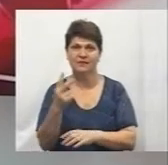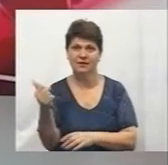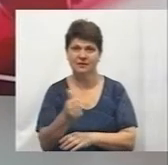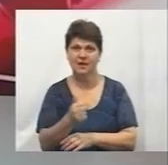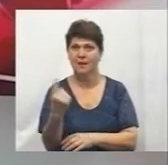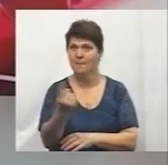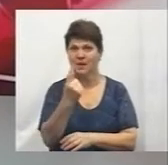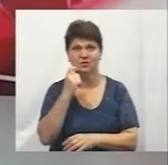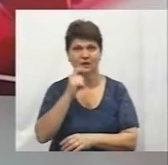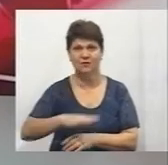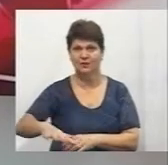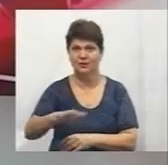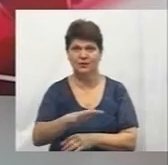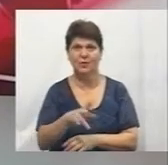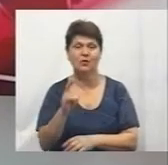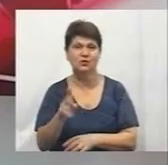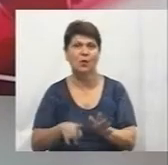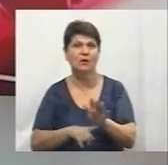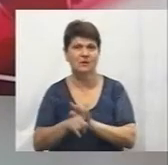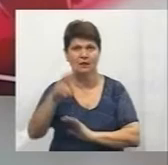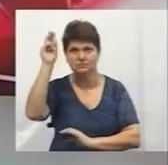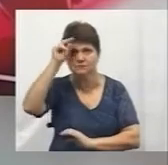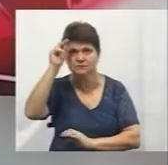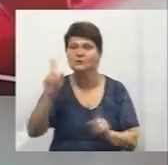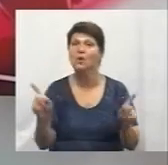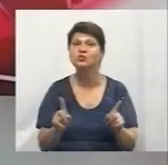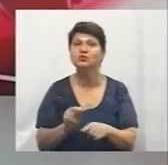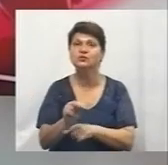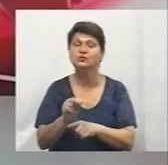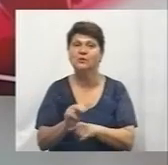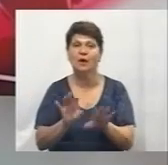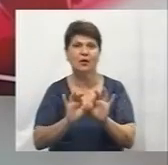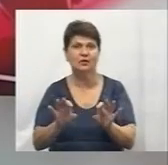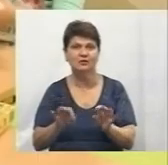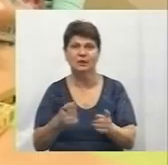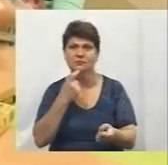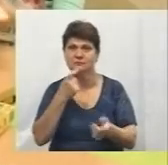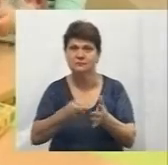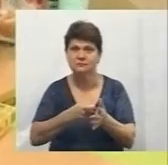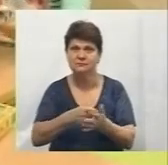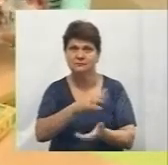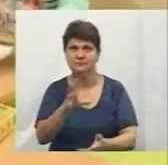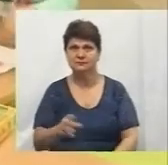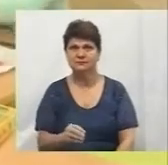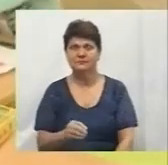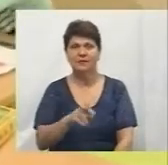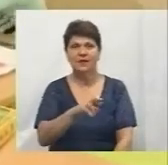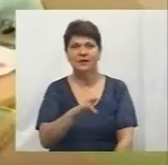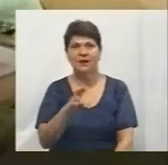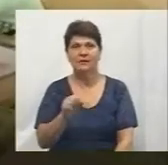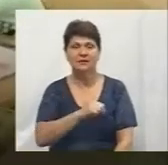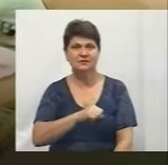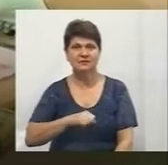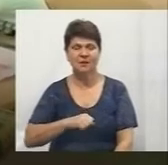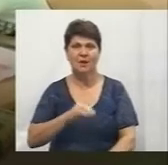перше в Україні. Хто став слухачами та чому вчитимуть, Наталя Колодій розпитувала. Яна Мазур сама